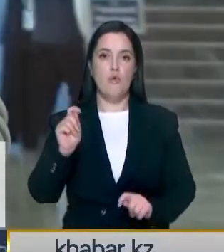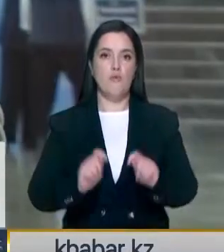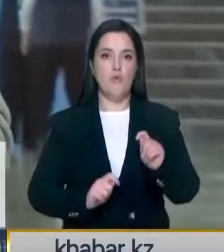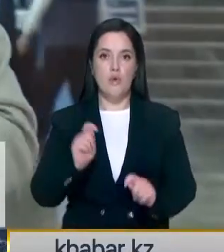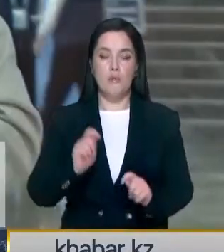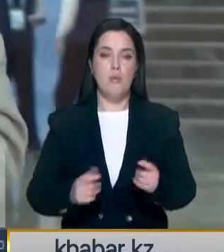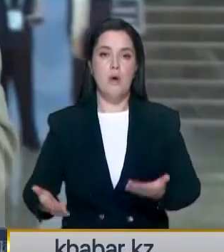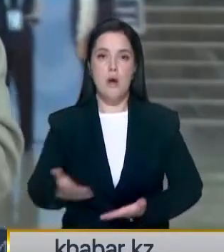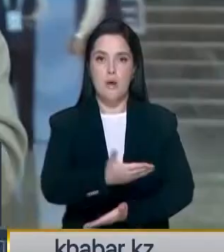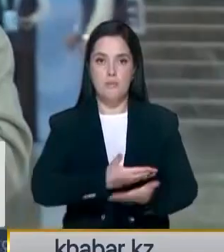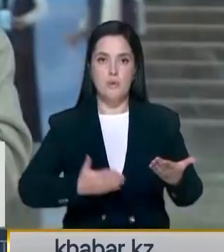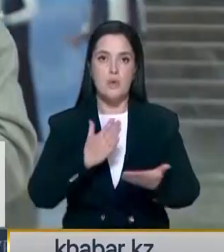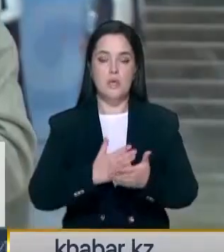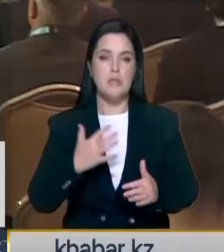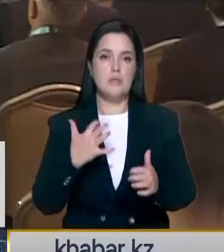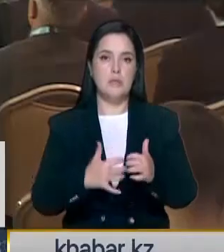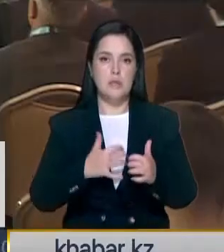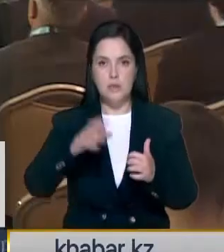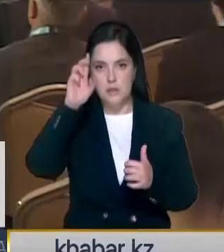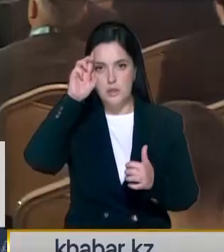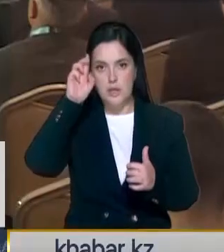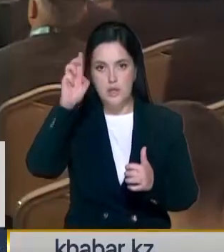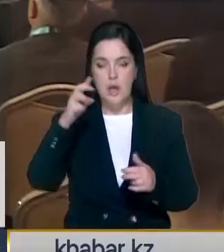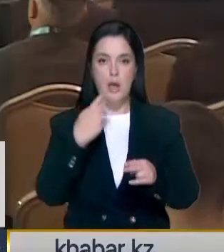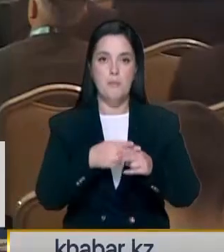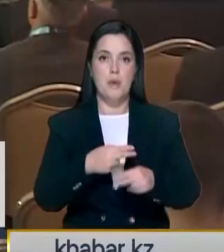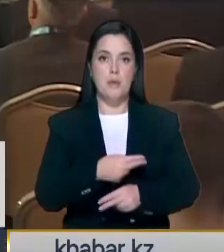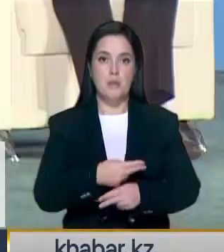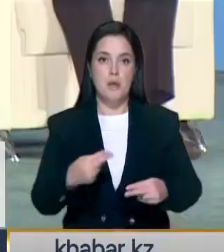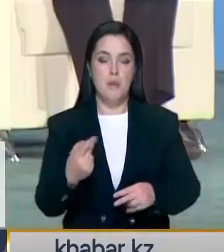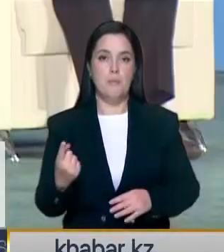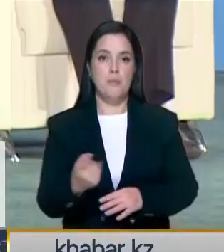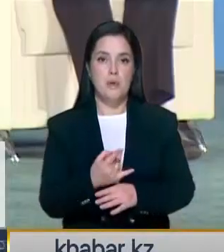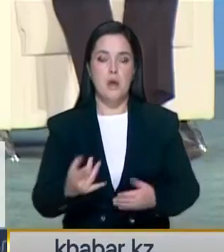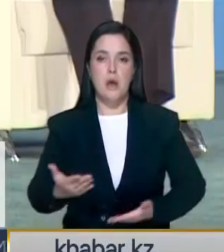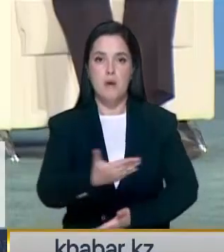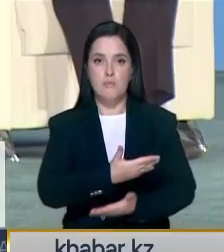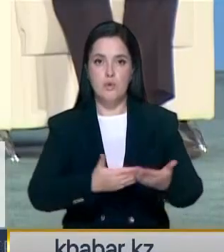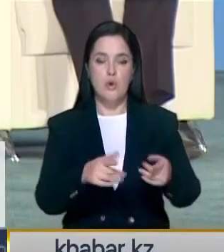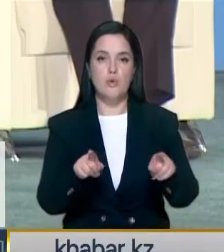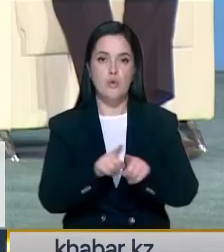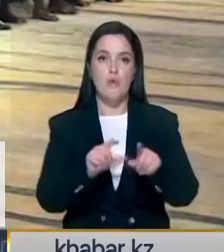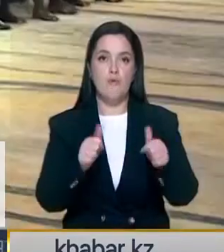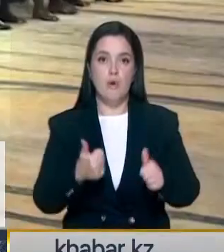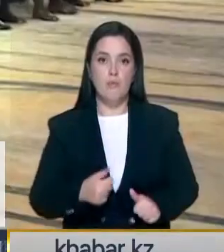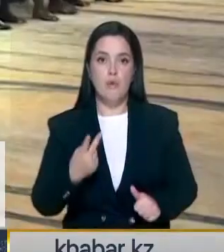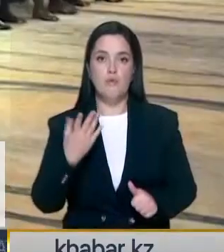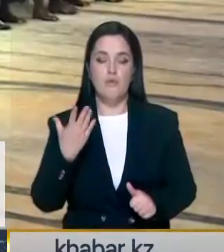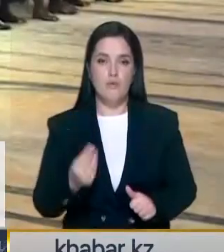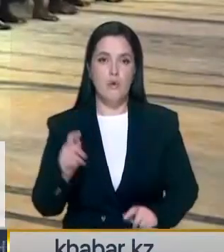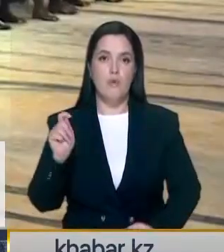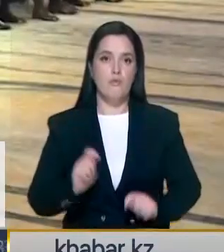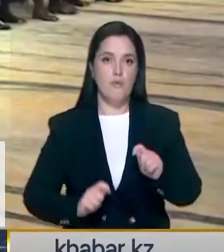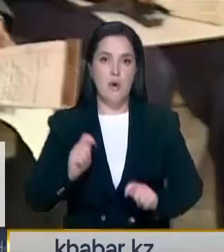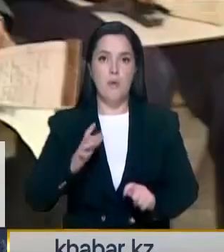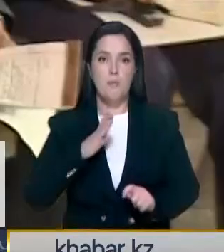где обсуждают роль средних держав. Повестка средних держав впервые обсуждается в таком масштабном формате. Двухдневный форум начался с сессии, посвященной